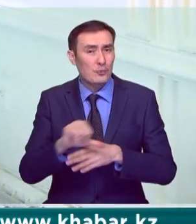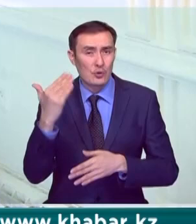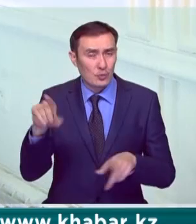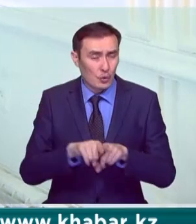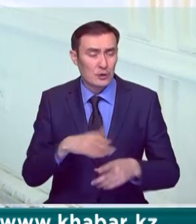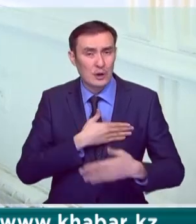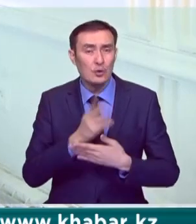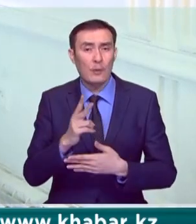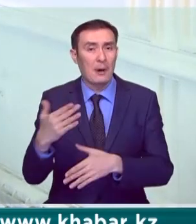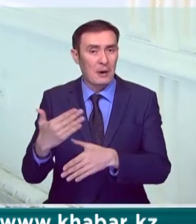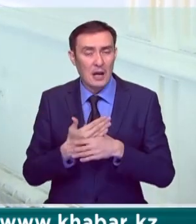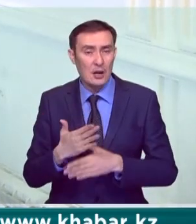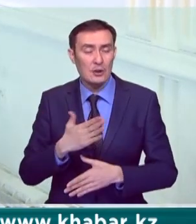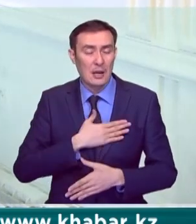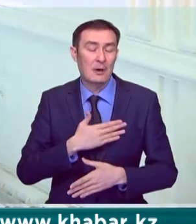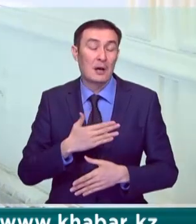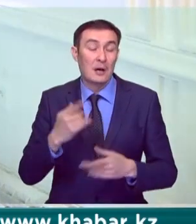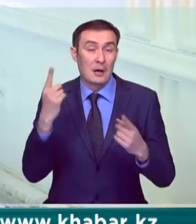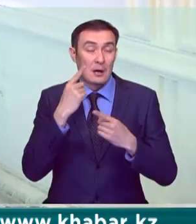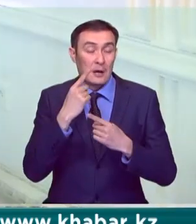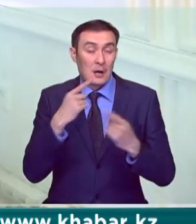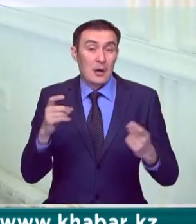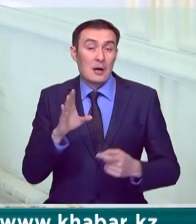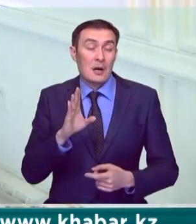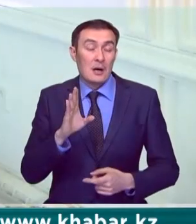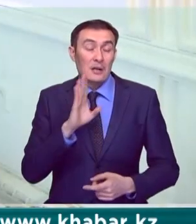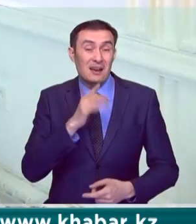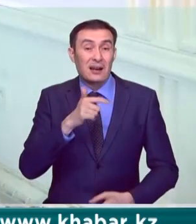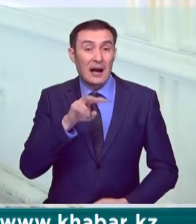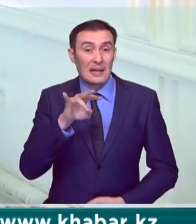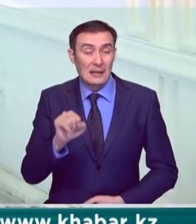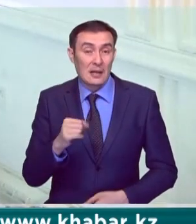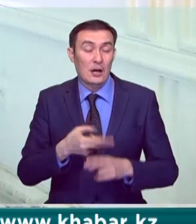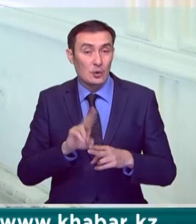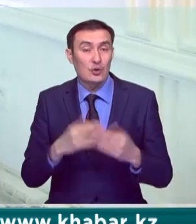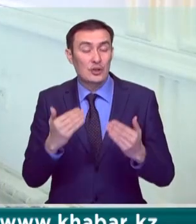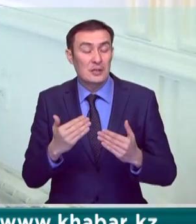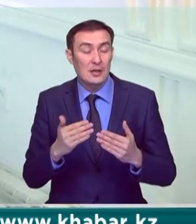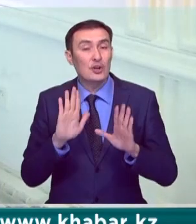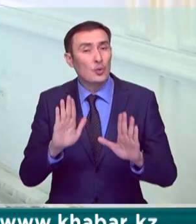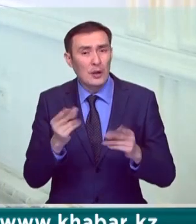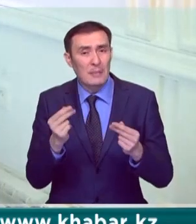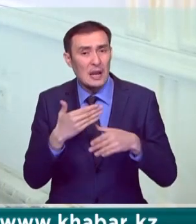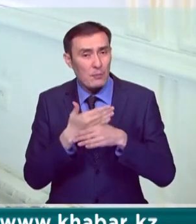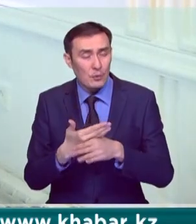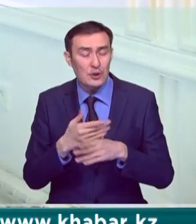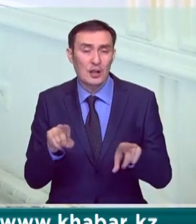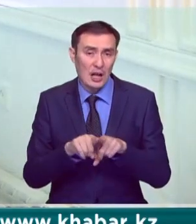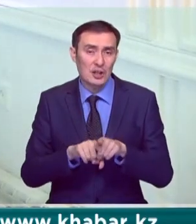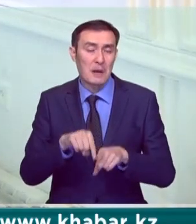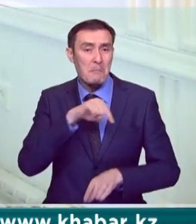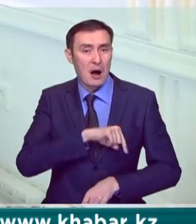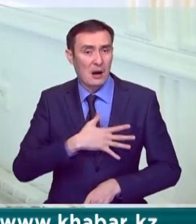которые откликаются на призыв о помощи коленей которые оказывают не только материальную поддержку ну и